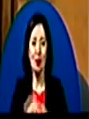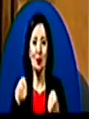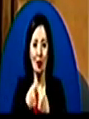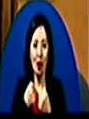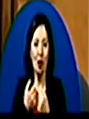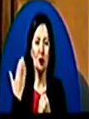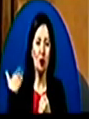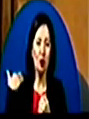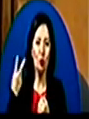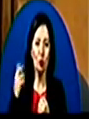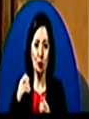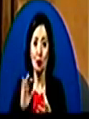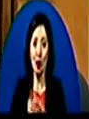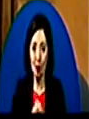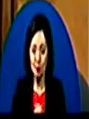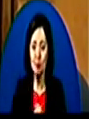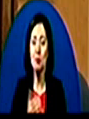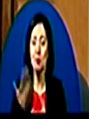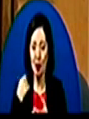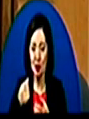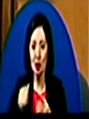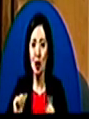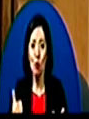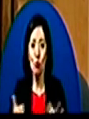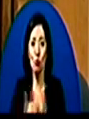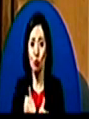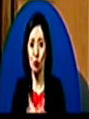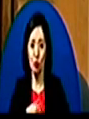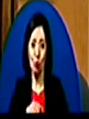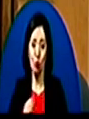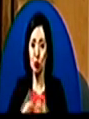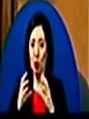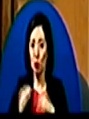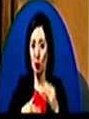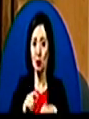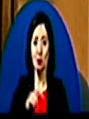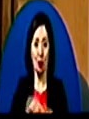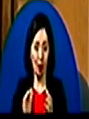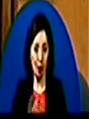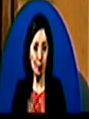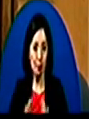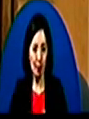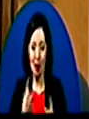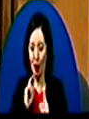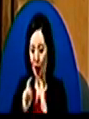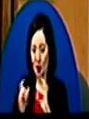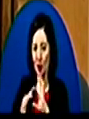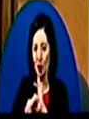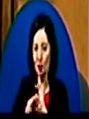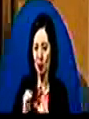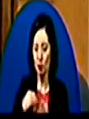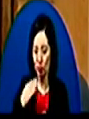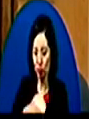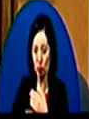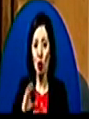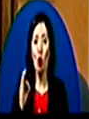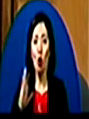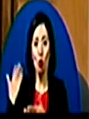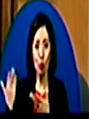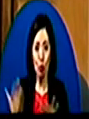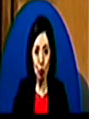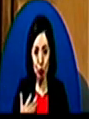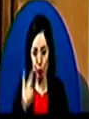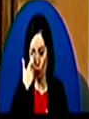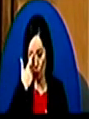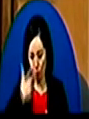байсан. Инх цагийн бүтээн байгуулалтын үед ч хамт байж энэ хоёр орны энэ сайхан харилцаа хамтын ажиллагааг бидэнд өвлүүл авчиж өгсөн. Манай Монголын